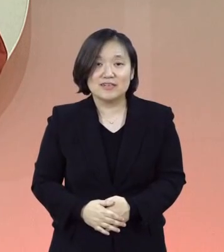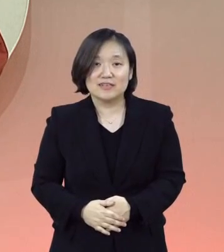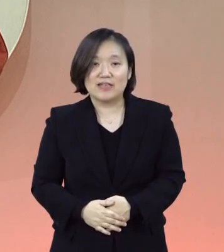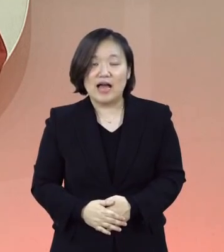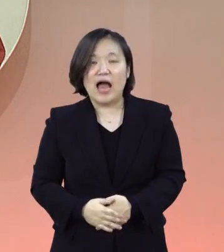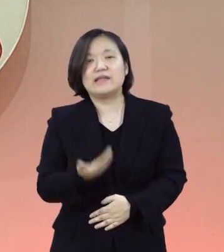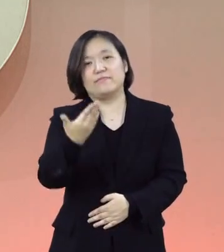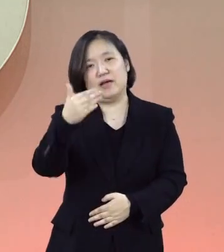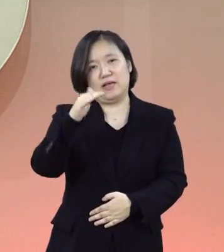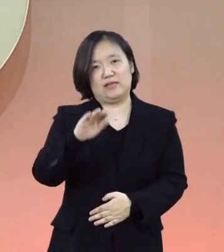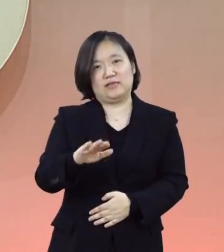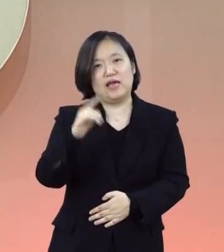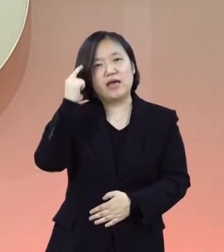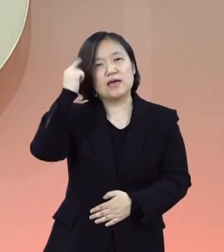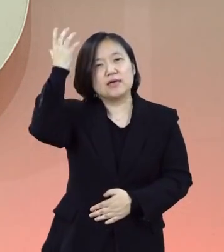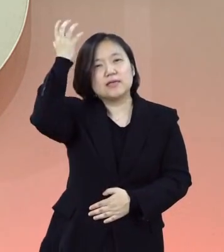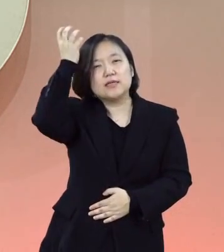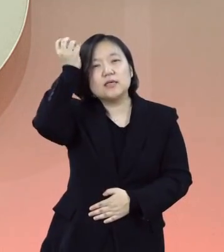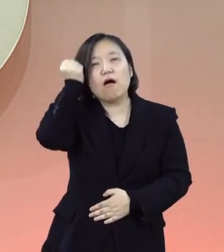단